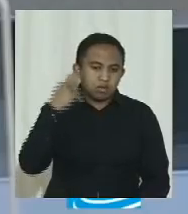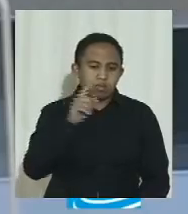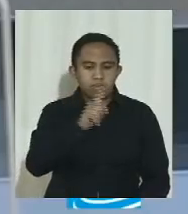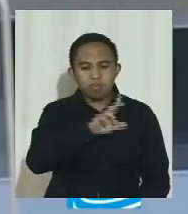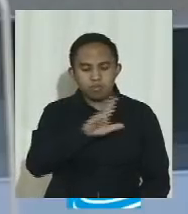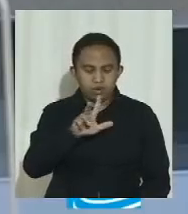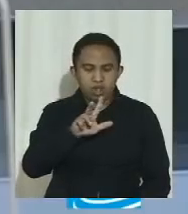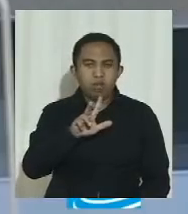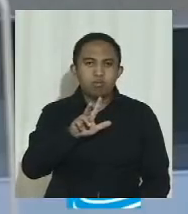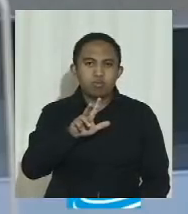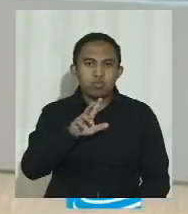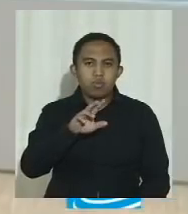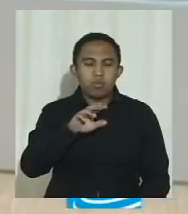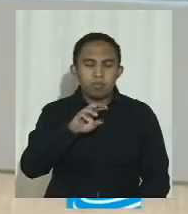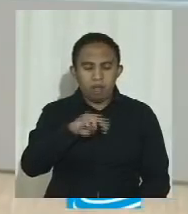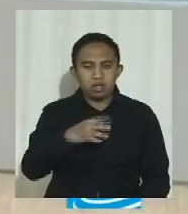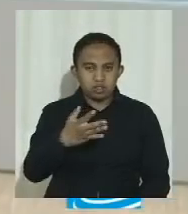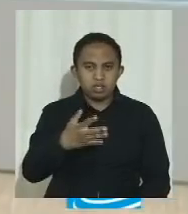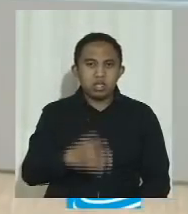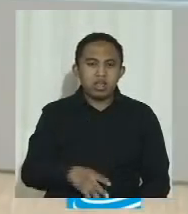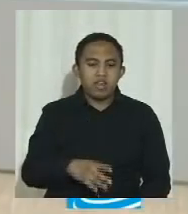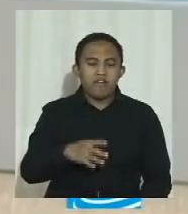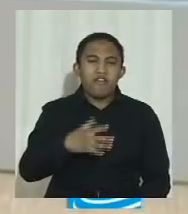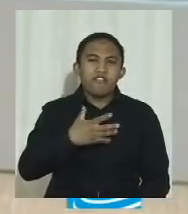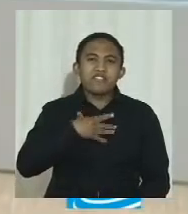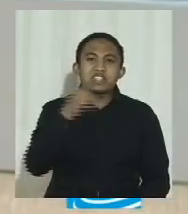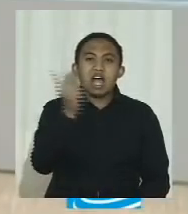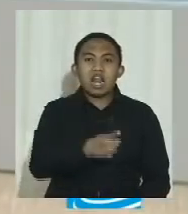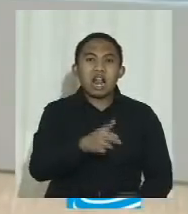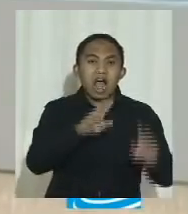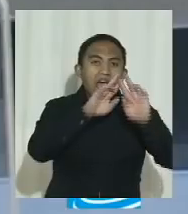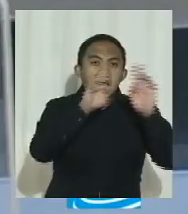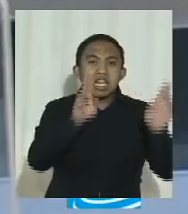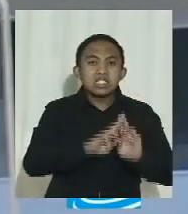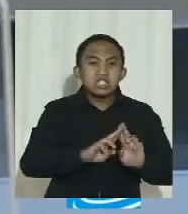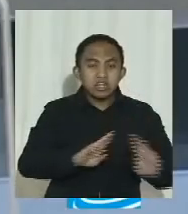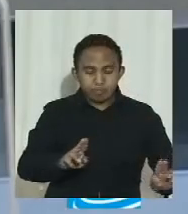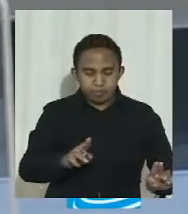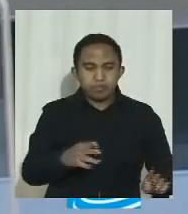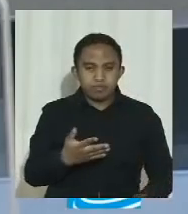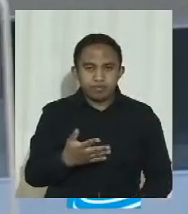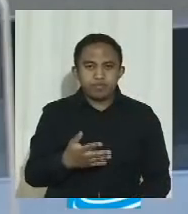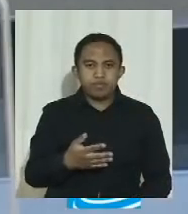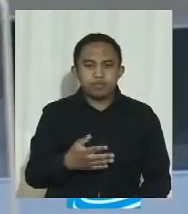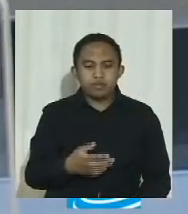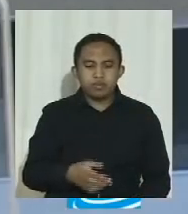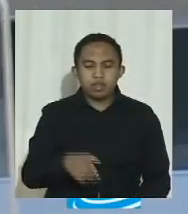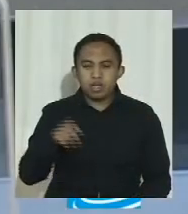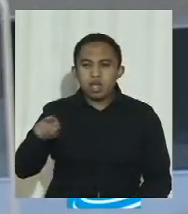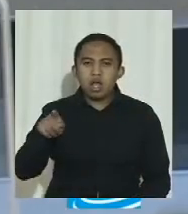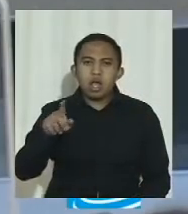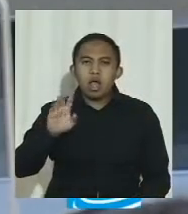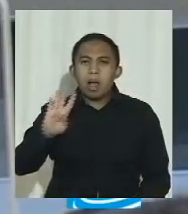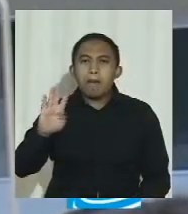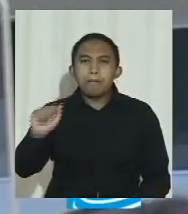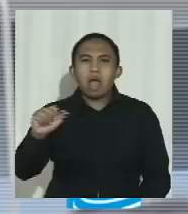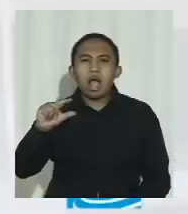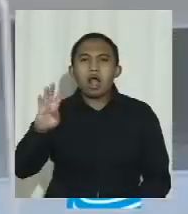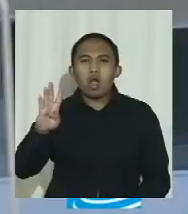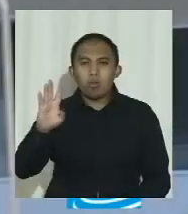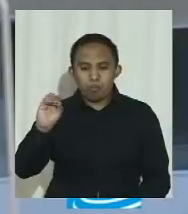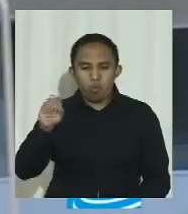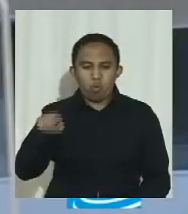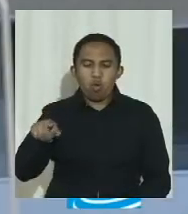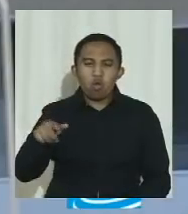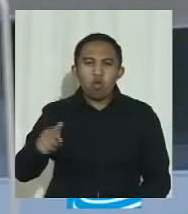justice internationale. Taorinany didim-pitsarana izay nataony iraika amin'ny 30 martsa lasa teo dia nahazo fahafana avy amin'ny fitsarana